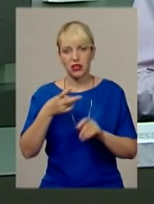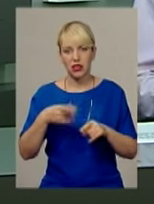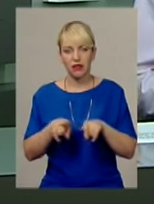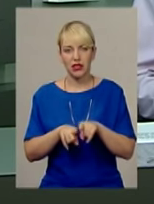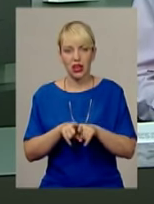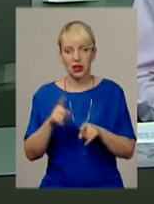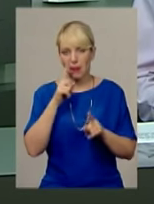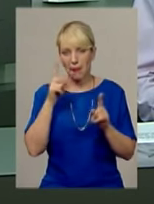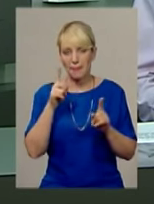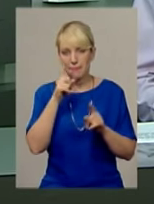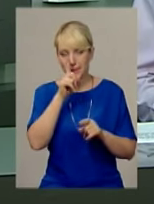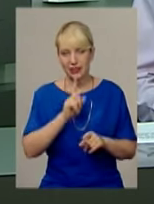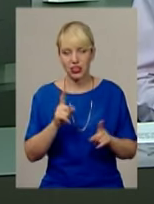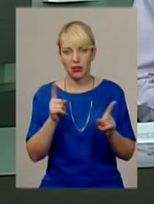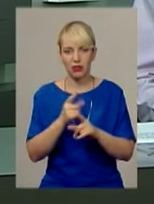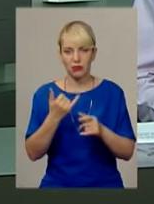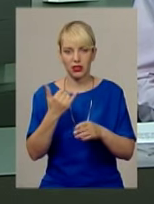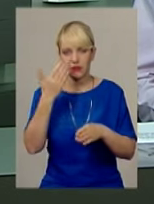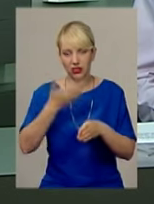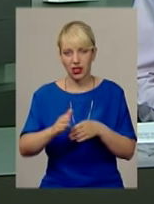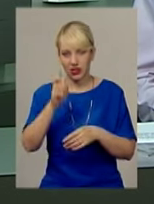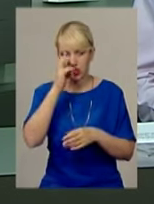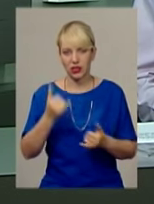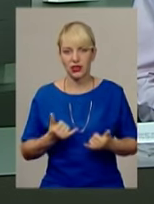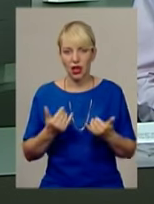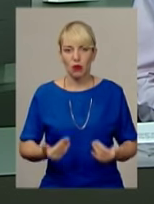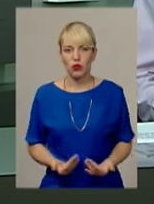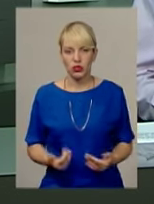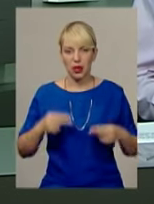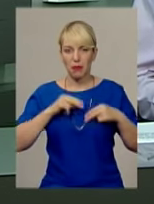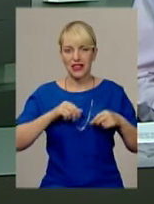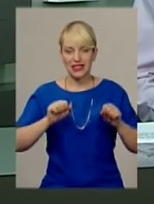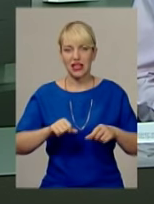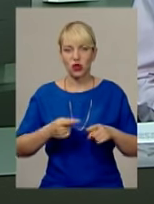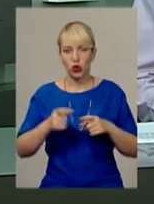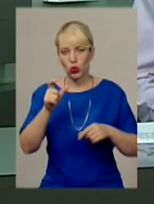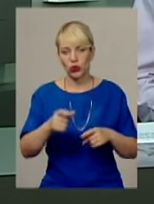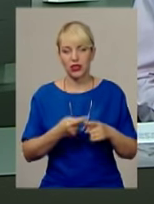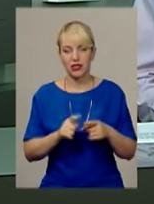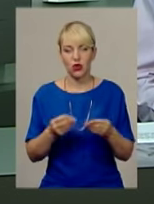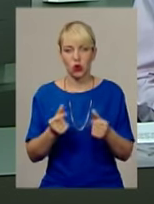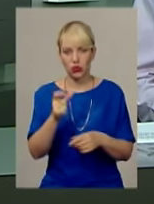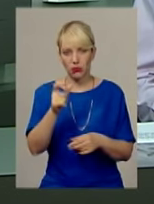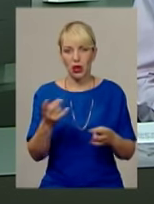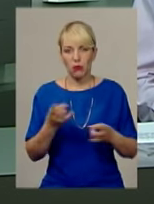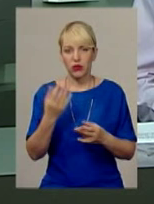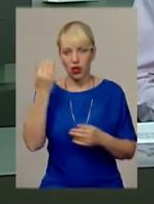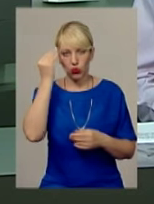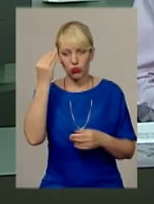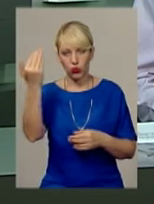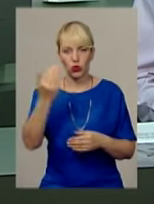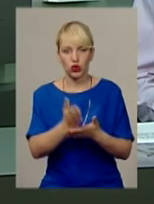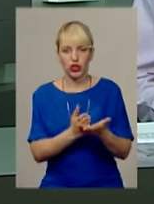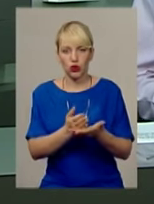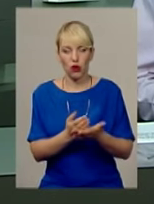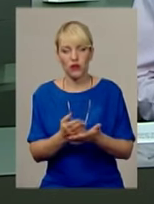Саме такий місячний мінімум нині виділяє держава для прожиття працездатної людини. За ці кошти пересічний громадянин, на думку чиновників, має